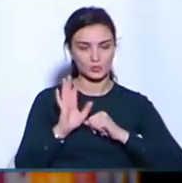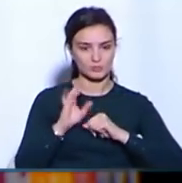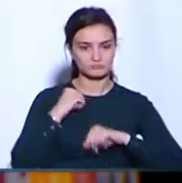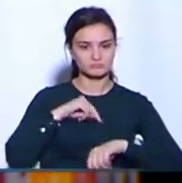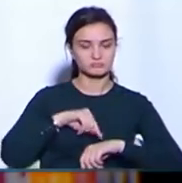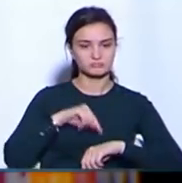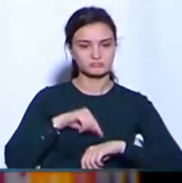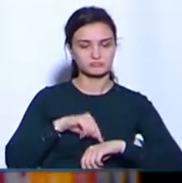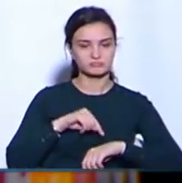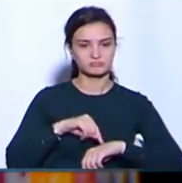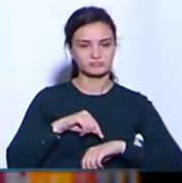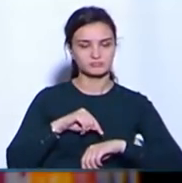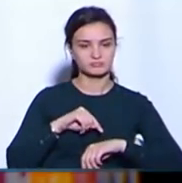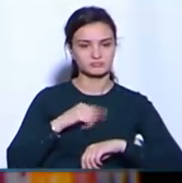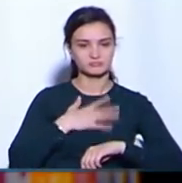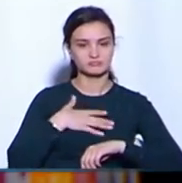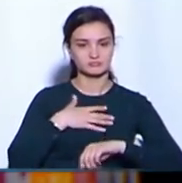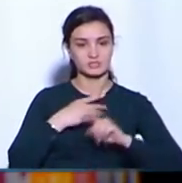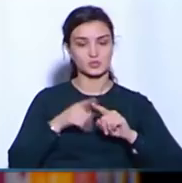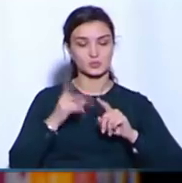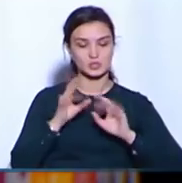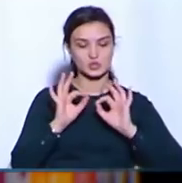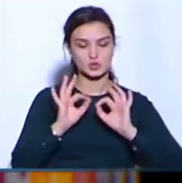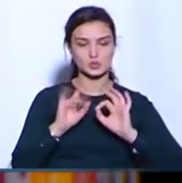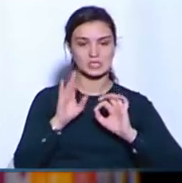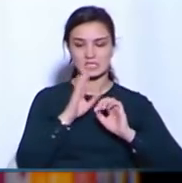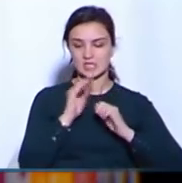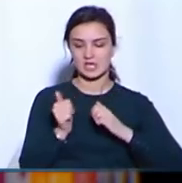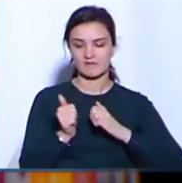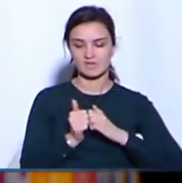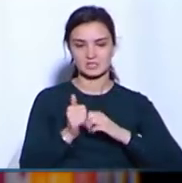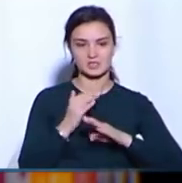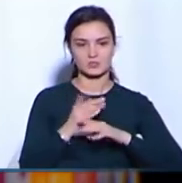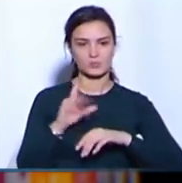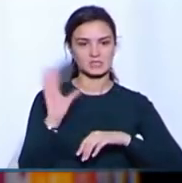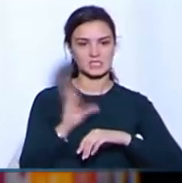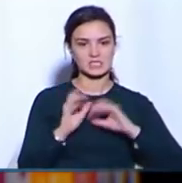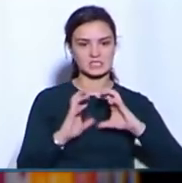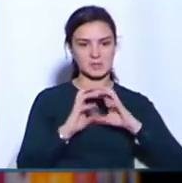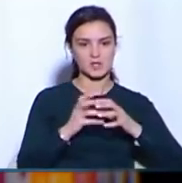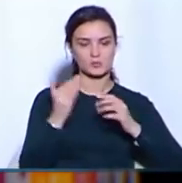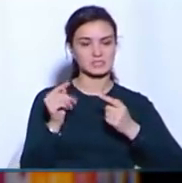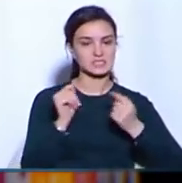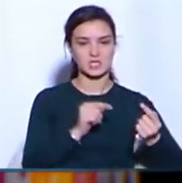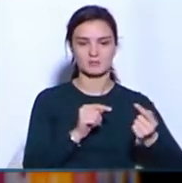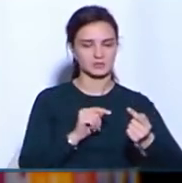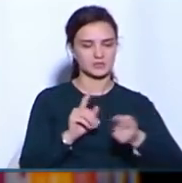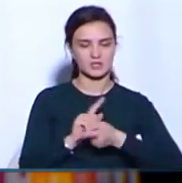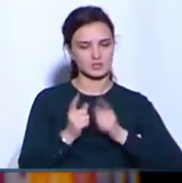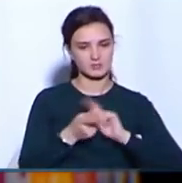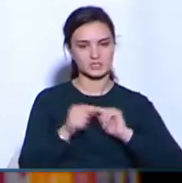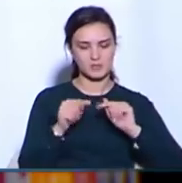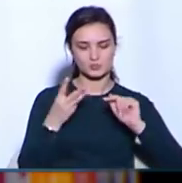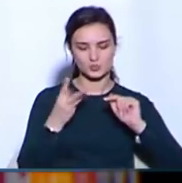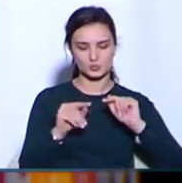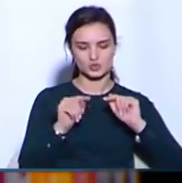აი ეს იმედგაცრუების სწორად გადალახვაც, ის რომ დედა გვერდზეა, კი არ ნიშნავს რომ მთელი სამყარო მის წინააღმდეგ არის. უბრალოდ ამ წუთში